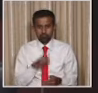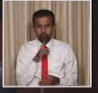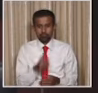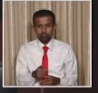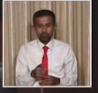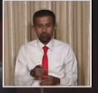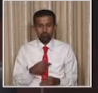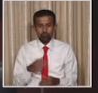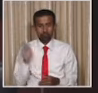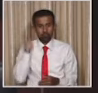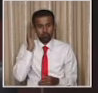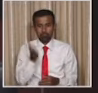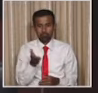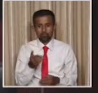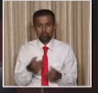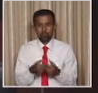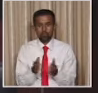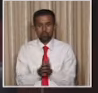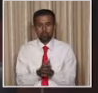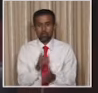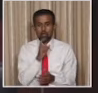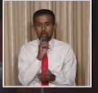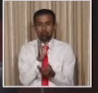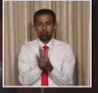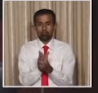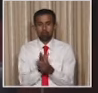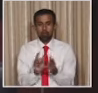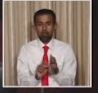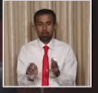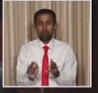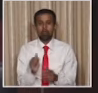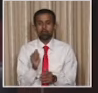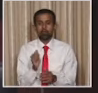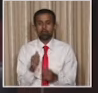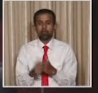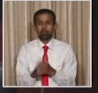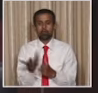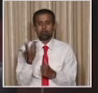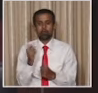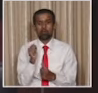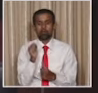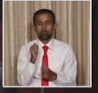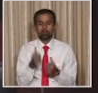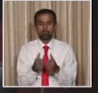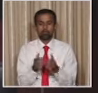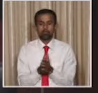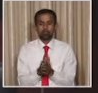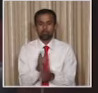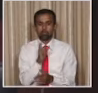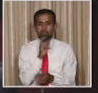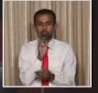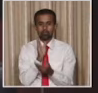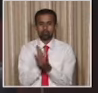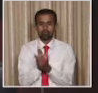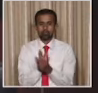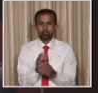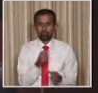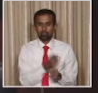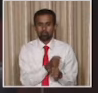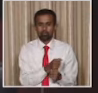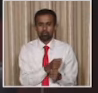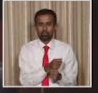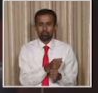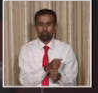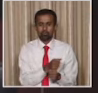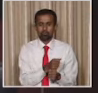මම අහනවා ස්වාධීන නඩු පැවරීමේ කාර්යාලයක් ඇයි ඇති කරන්න බැරි ස්වාධීන නඩු පැවරීමේ කාර්යාලයක් ආණ්ඩු වෙන්න පුළුවන් ආණ්ඩු